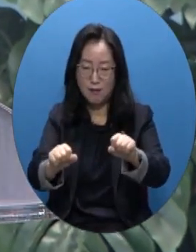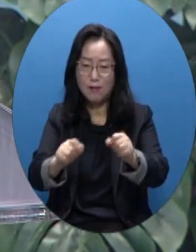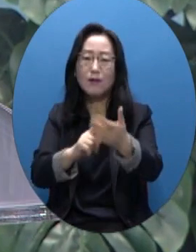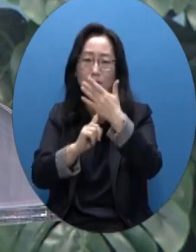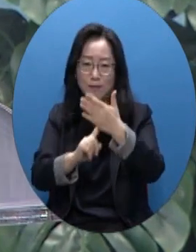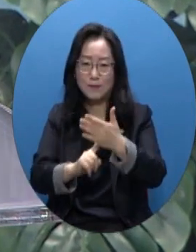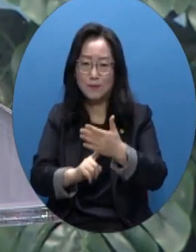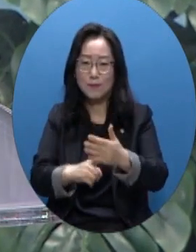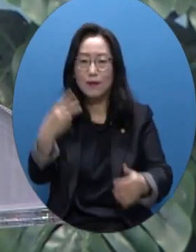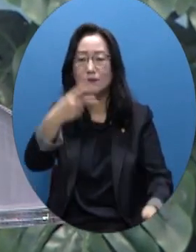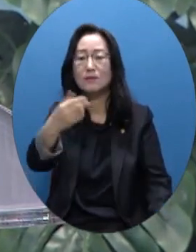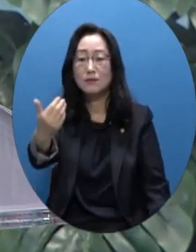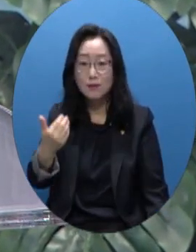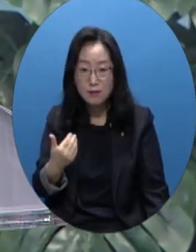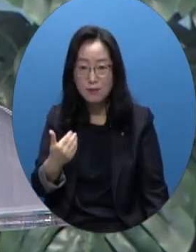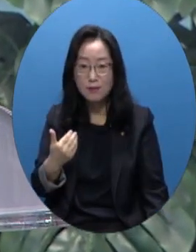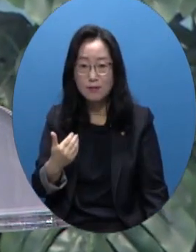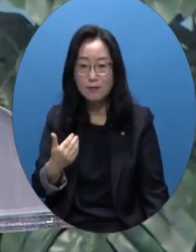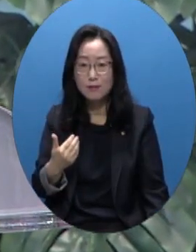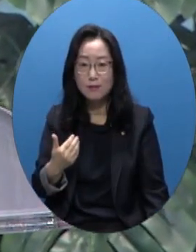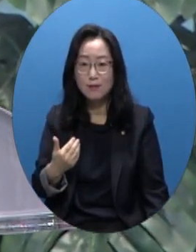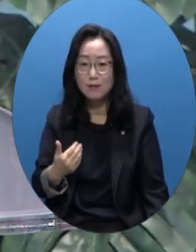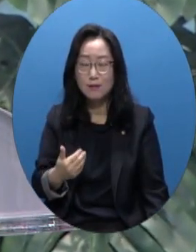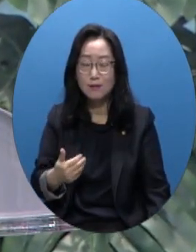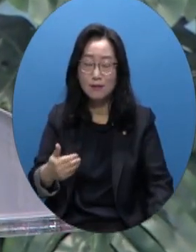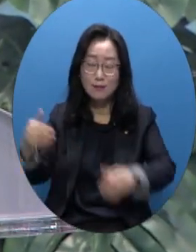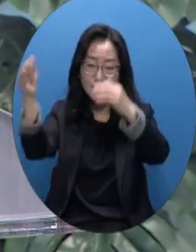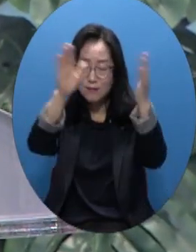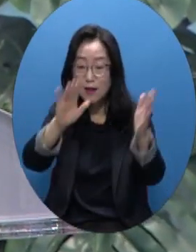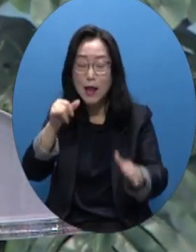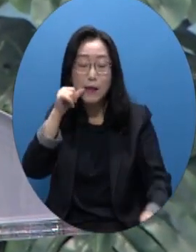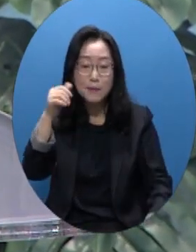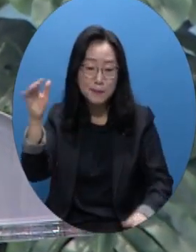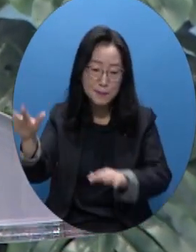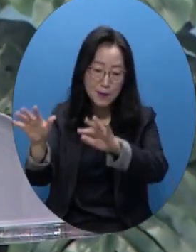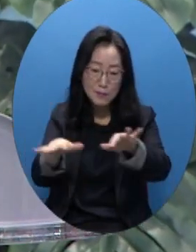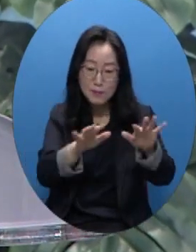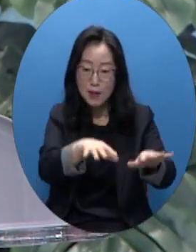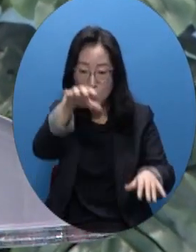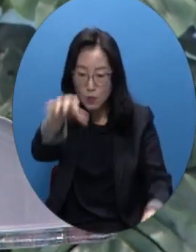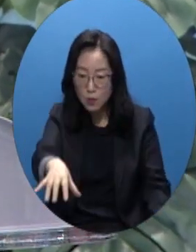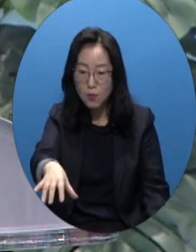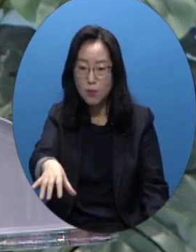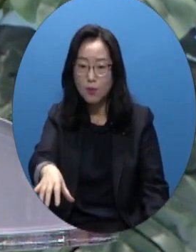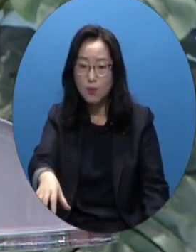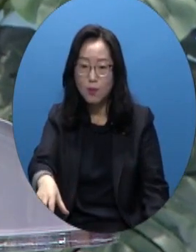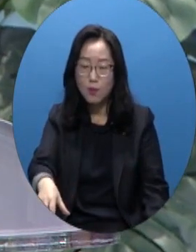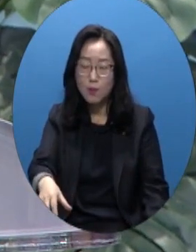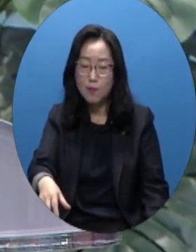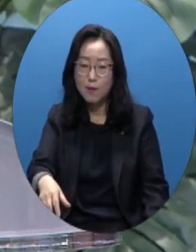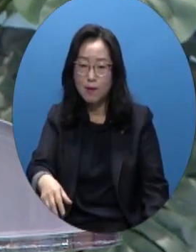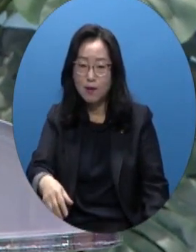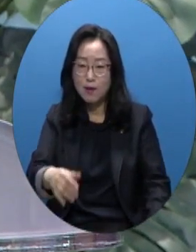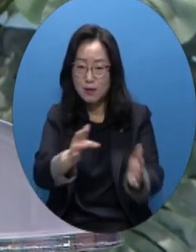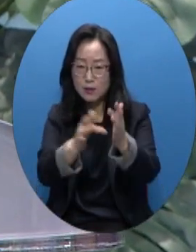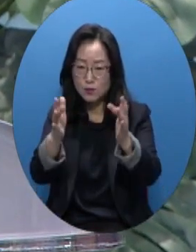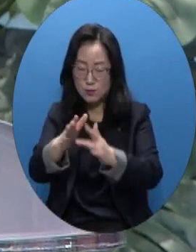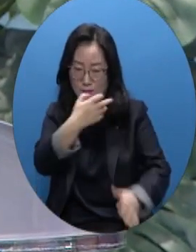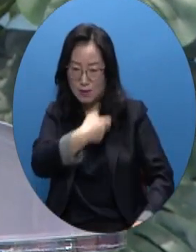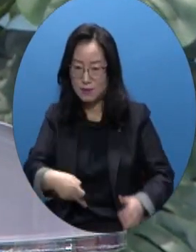전에 관리 바닷가에서 오브를 부르시고 말씀을 전하신